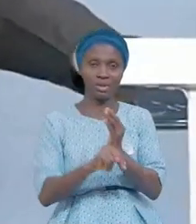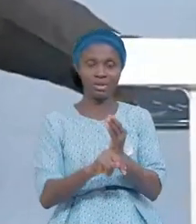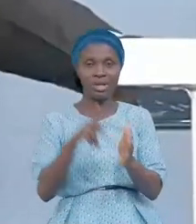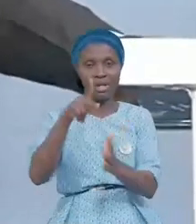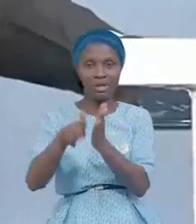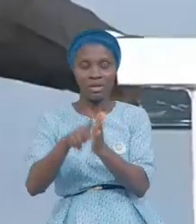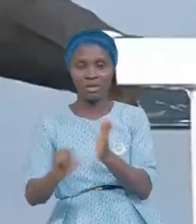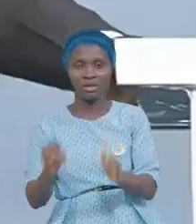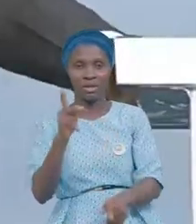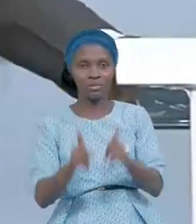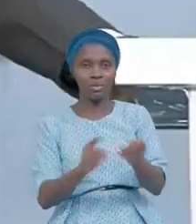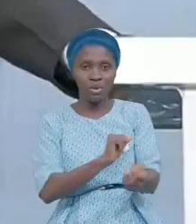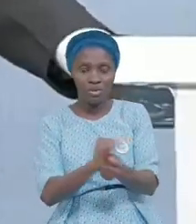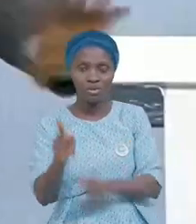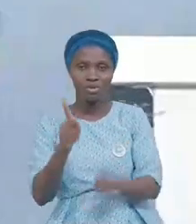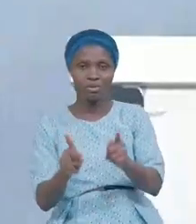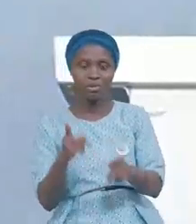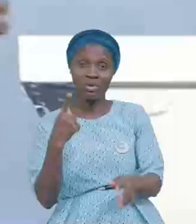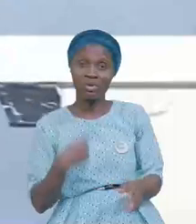Le juste vivra par la foi.